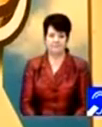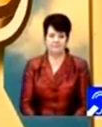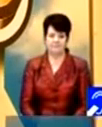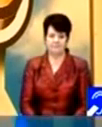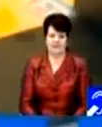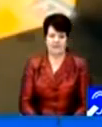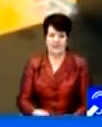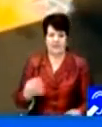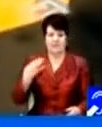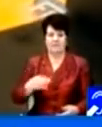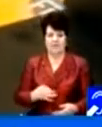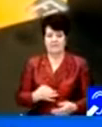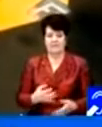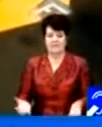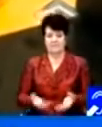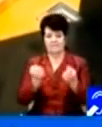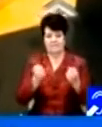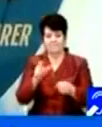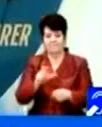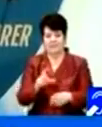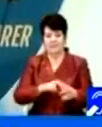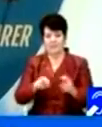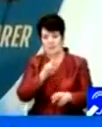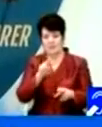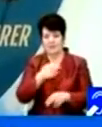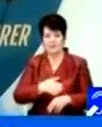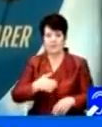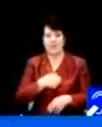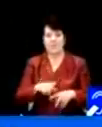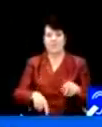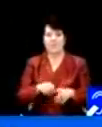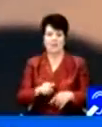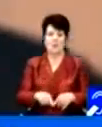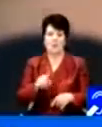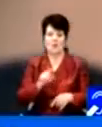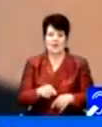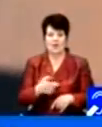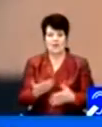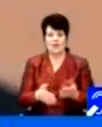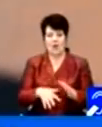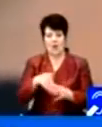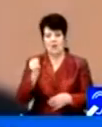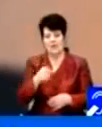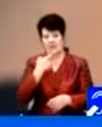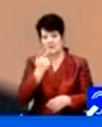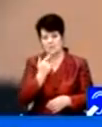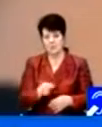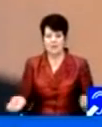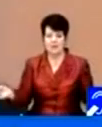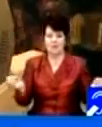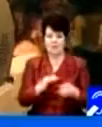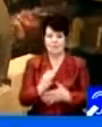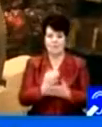Franța caută soluții pentru salvarea unor obiective importante de patrimoniu, iar loteria pare să fie una dintre căile pentru adunarea